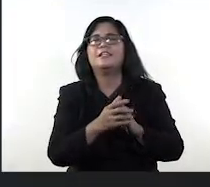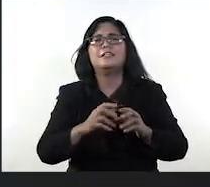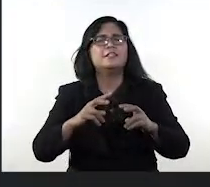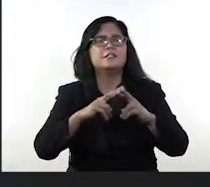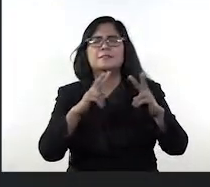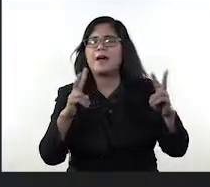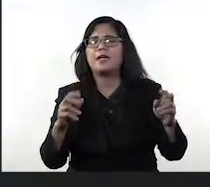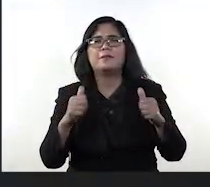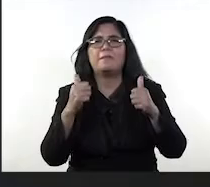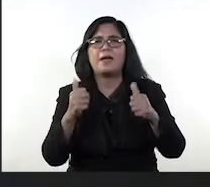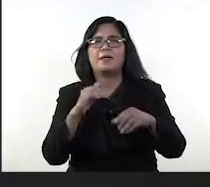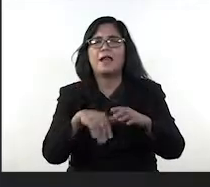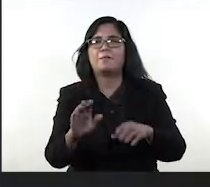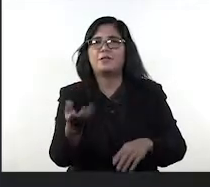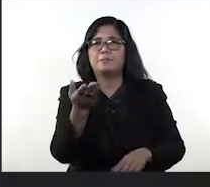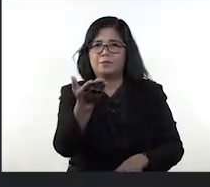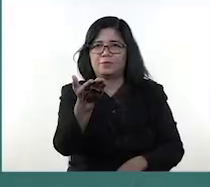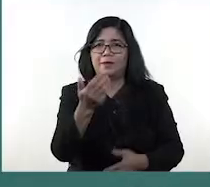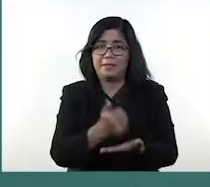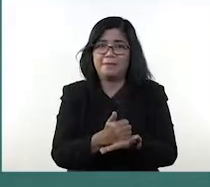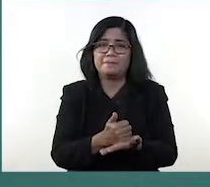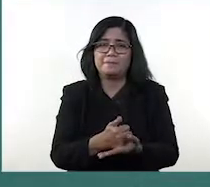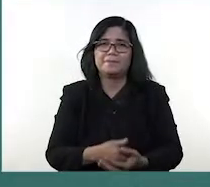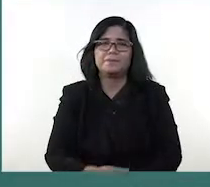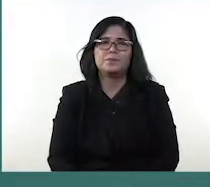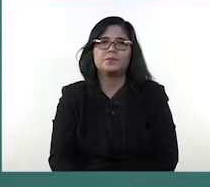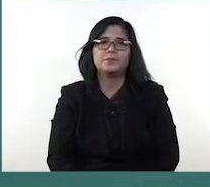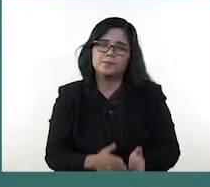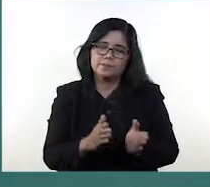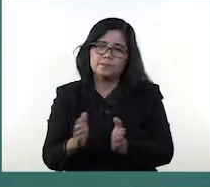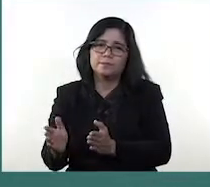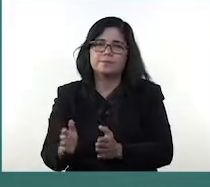dalam hidupmu Yes selanjutnya saya pelajari Click